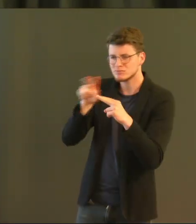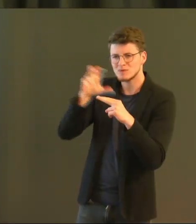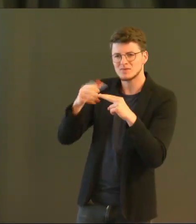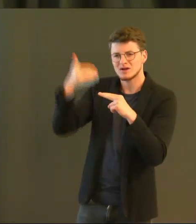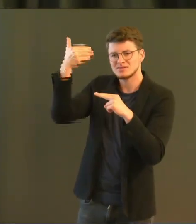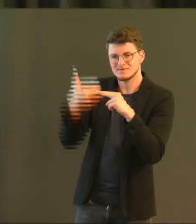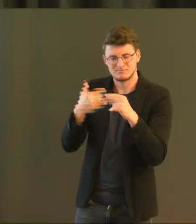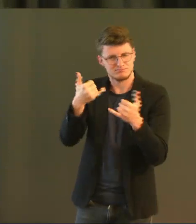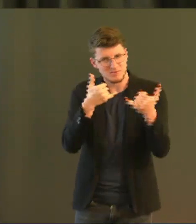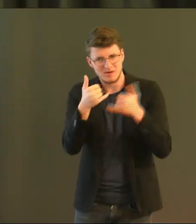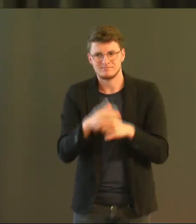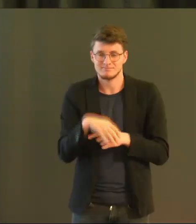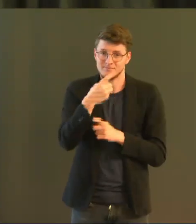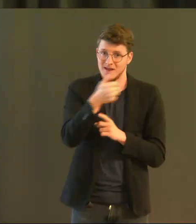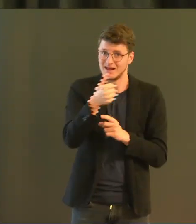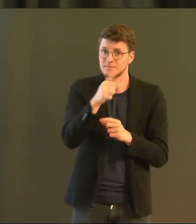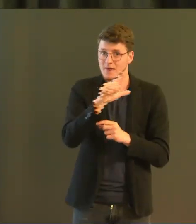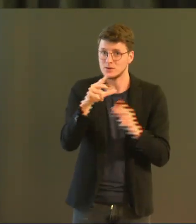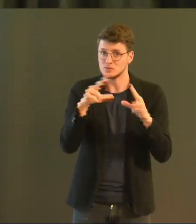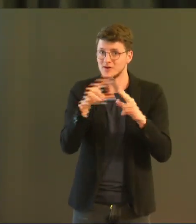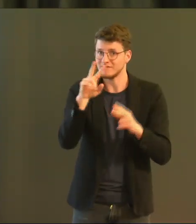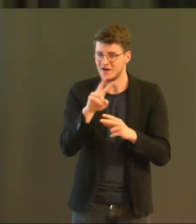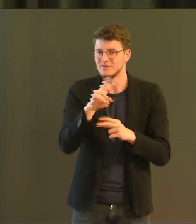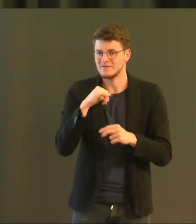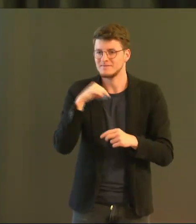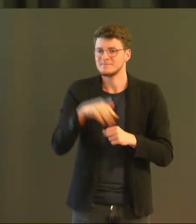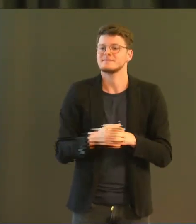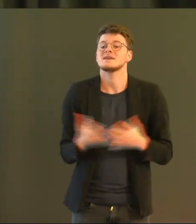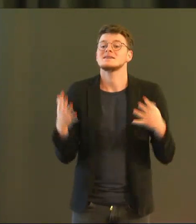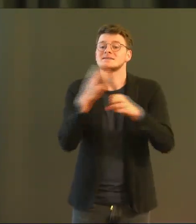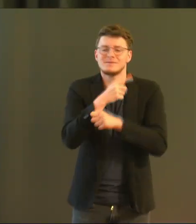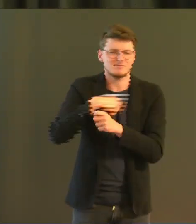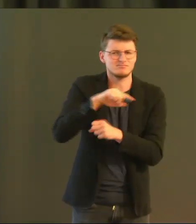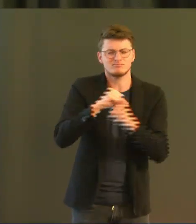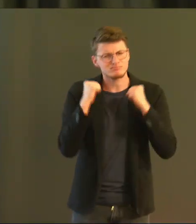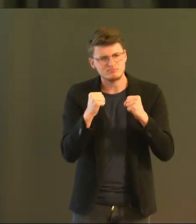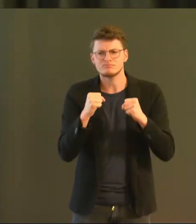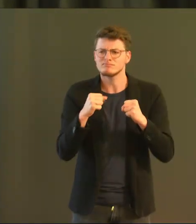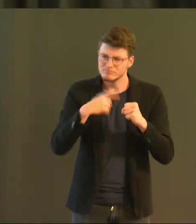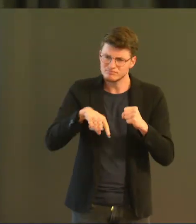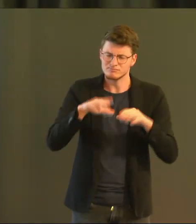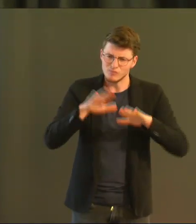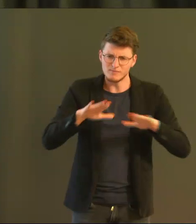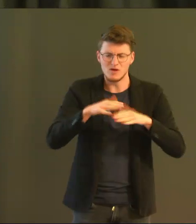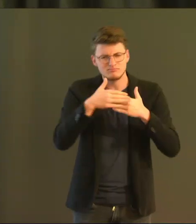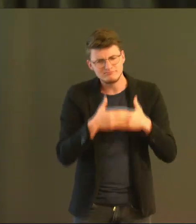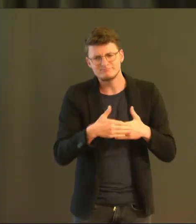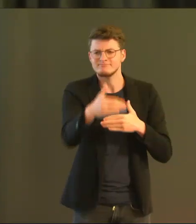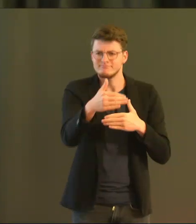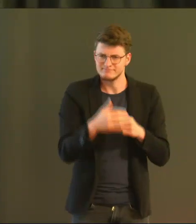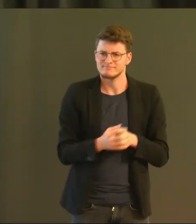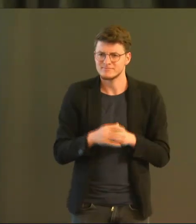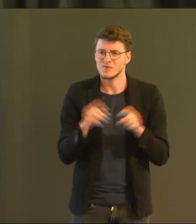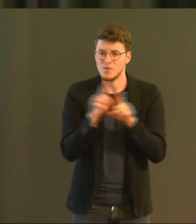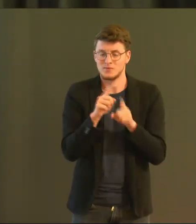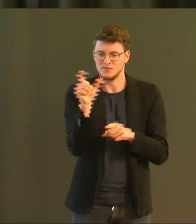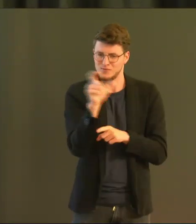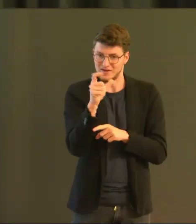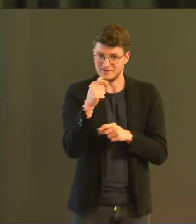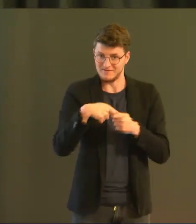sam bradford same kind direct mais